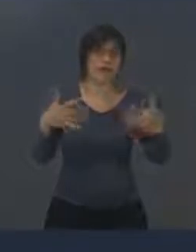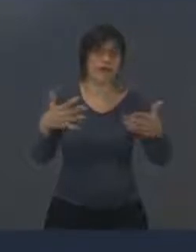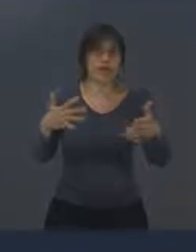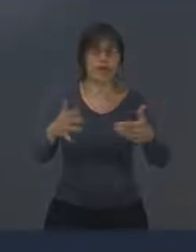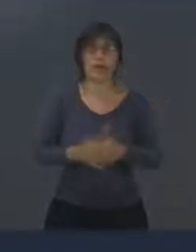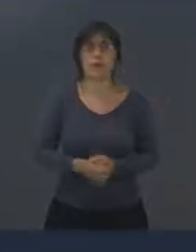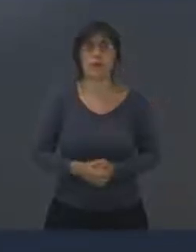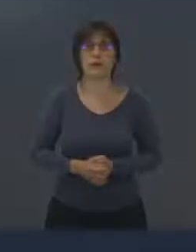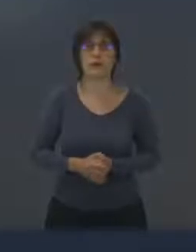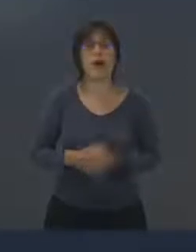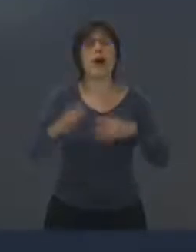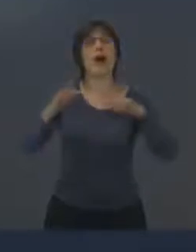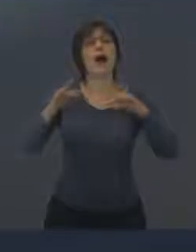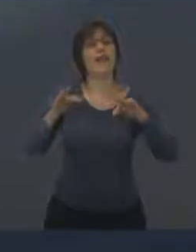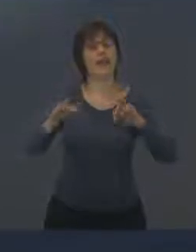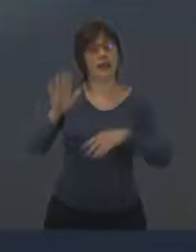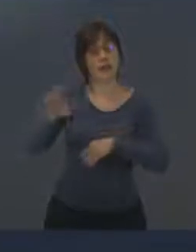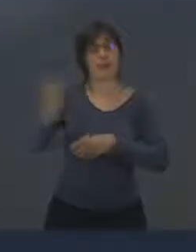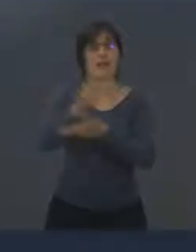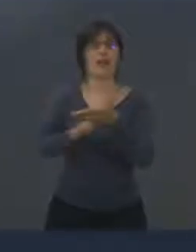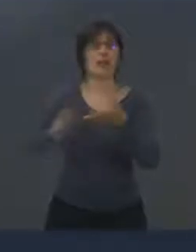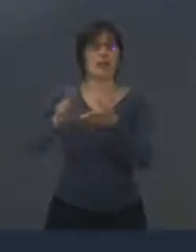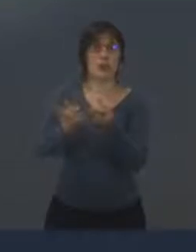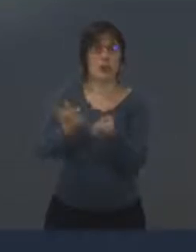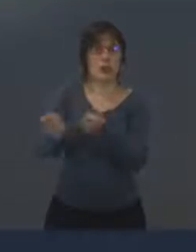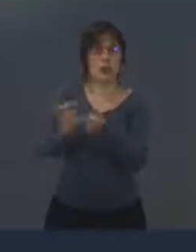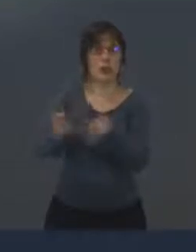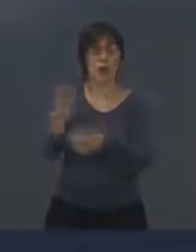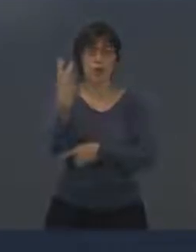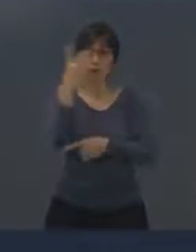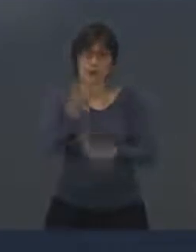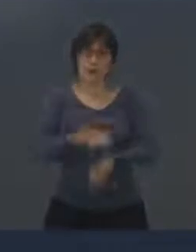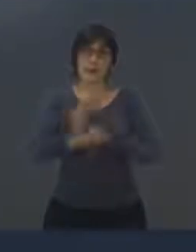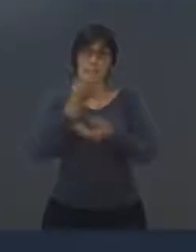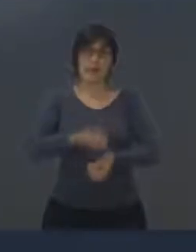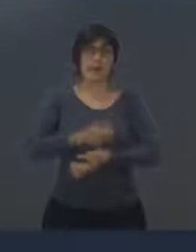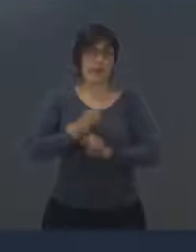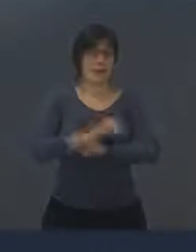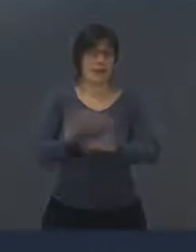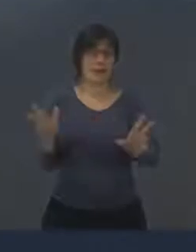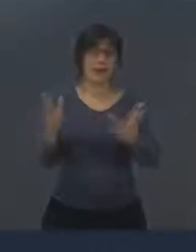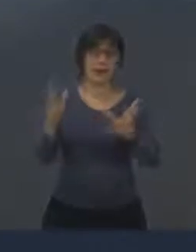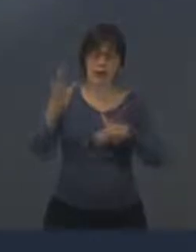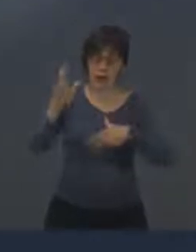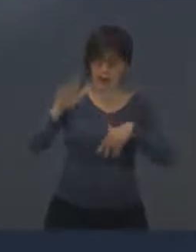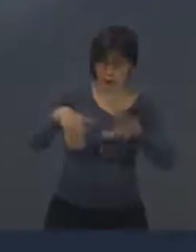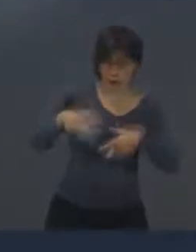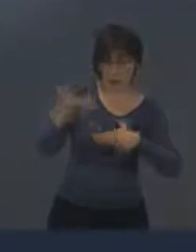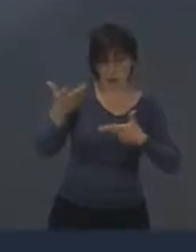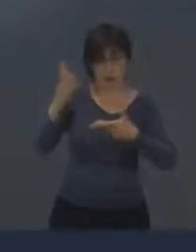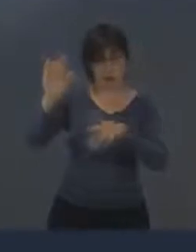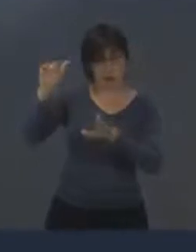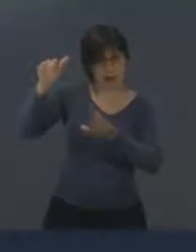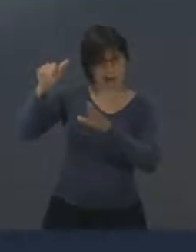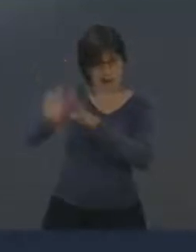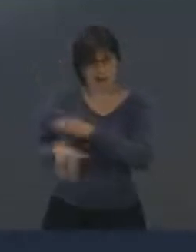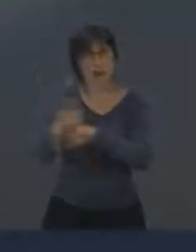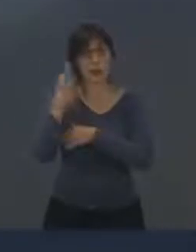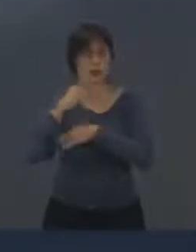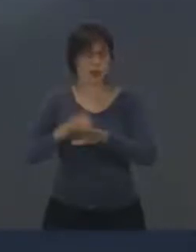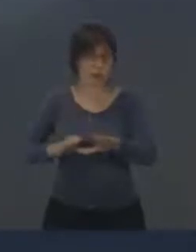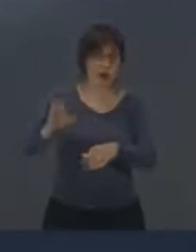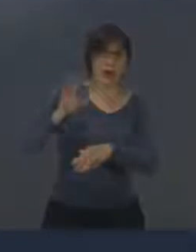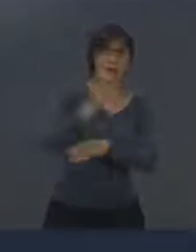des politiques régionales. Votre discours est très clair. Nous baissons les dépenses inutiles de fonctionnement pour investir davantage. Et si l'on faisait ça au